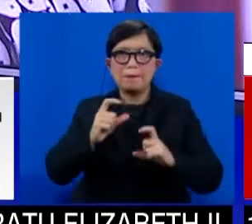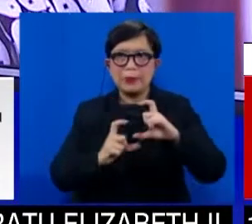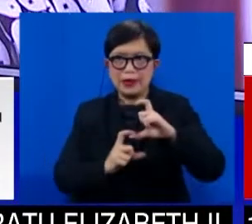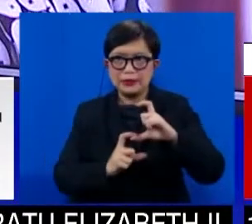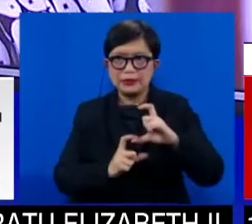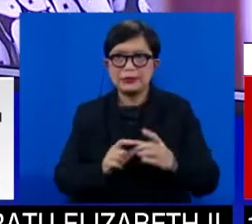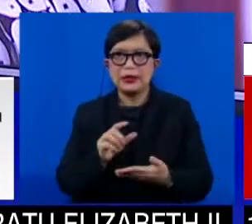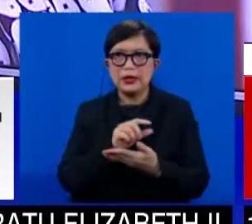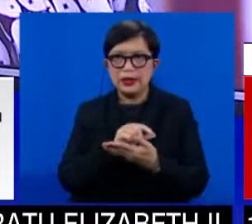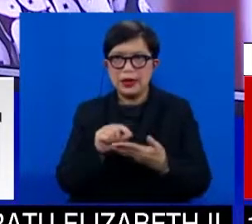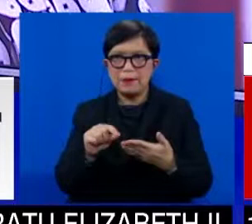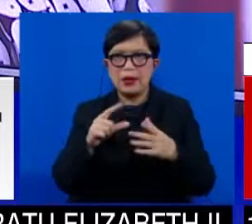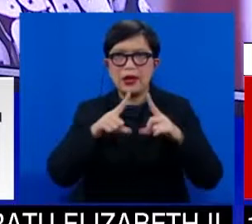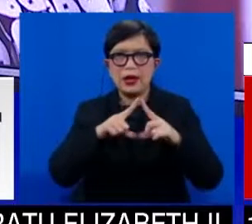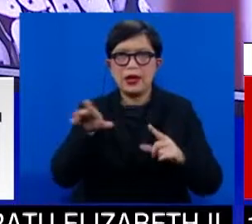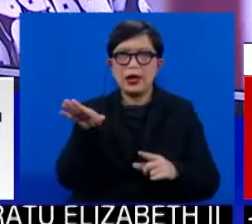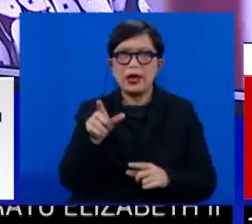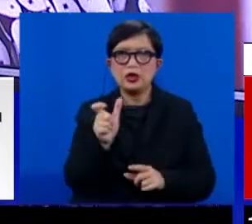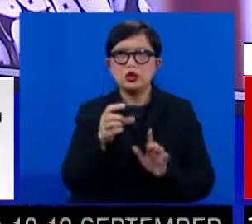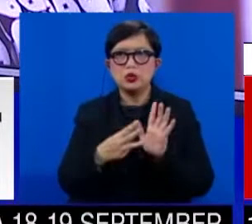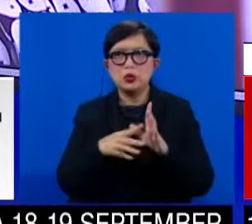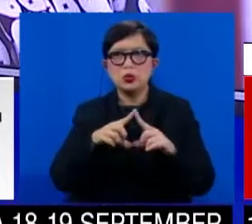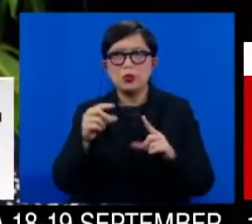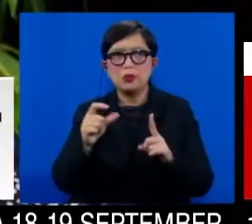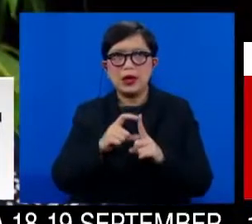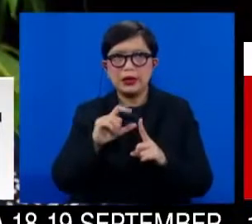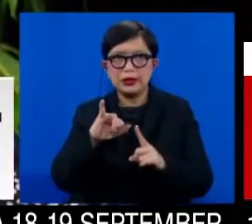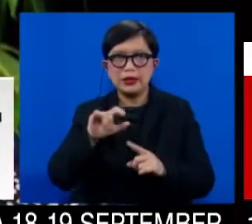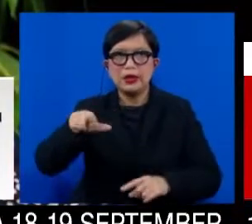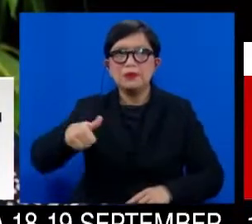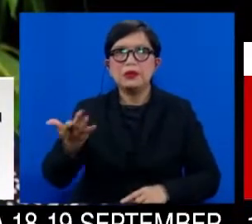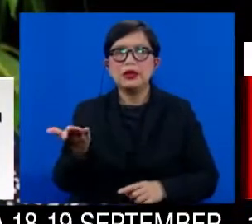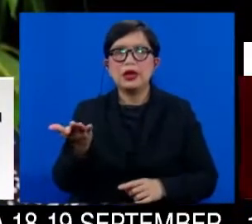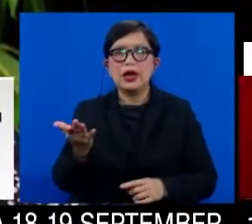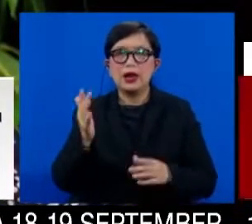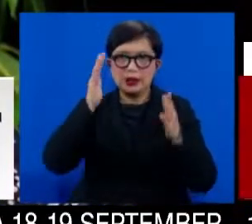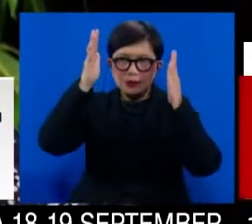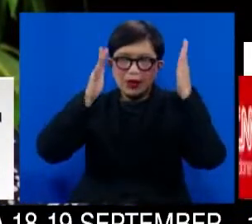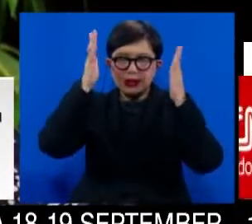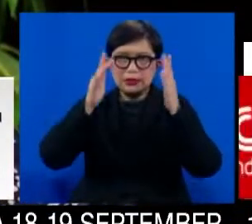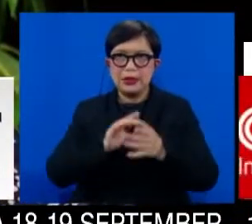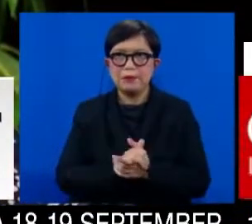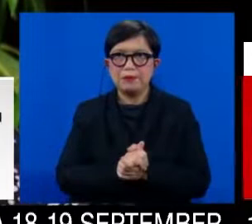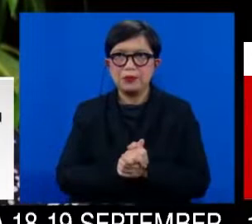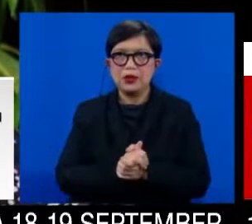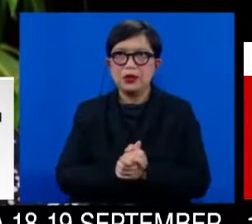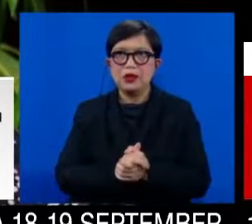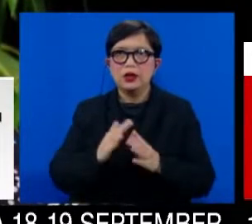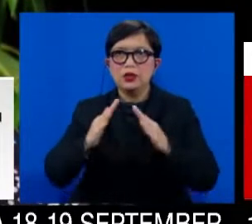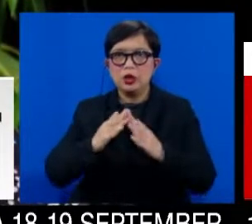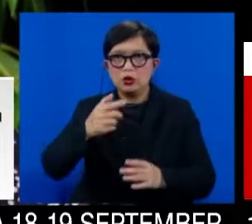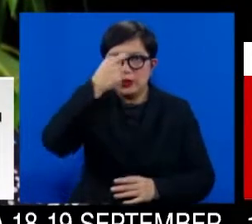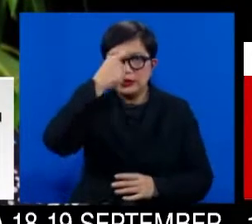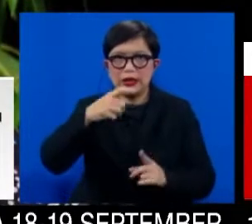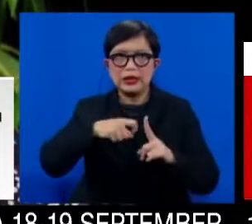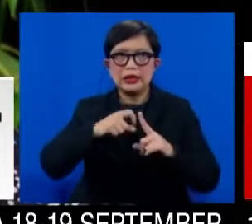Profesor azyumardi Azra meninggal di Malaysia Halo Profesor azyumardi meninggal di rumah sakit kadah